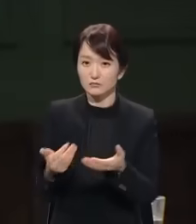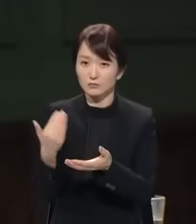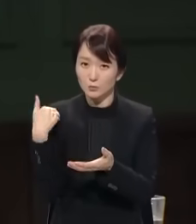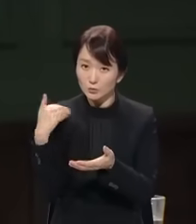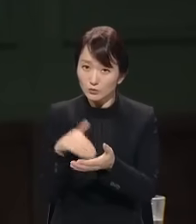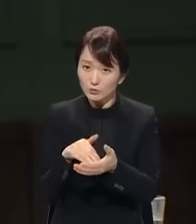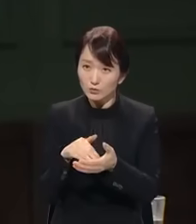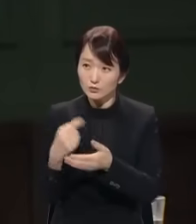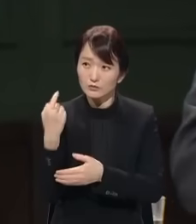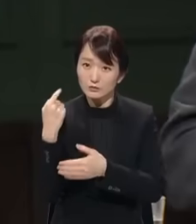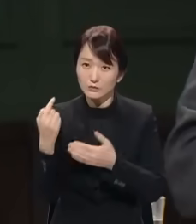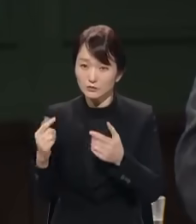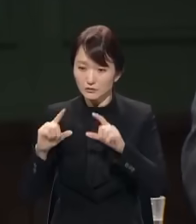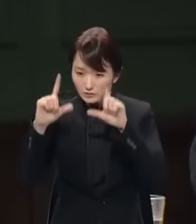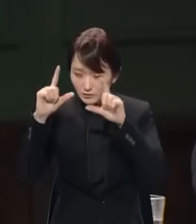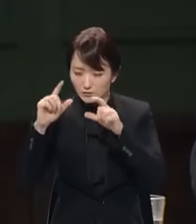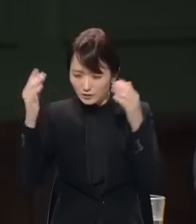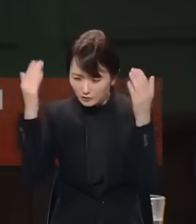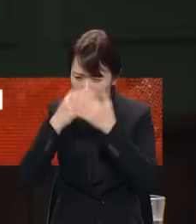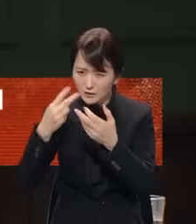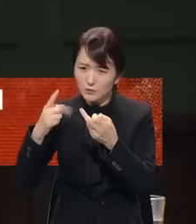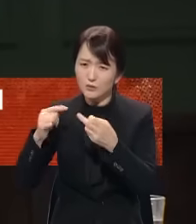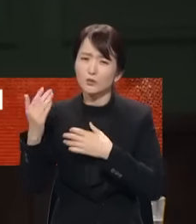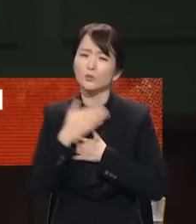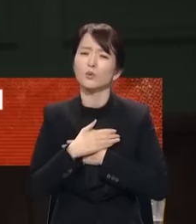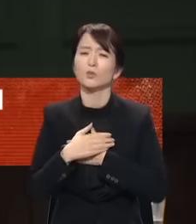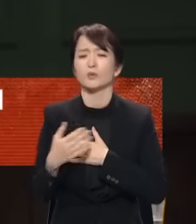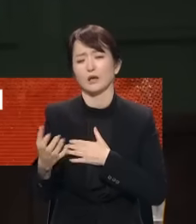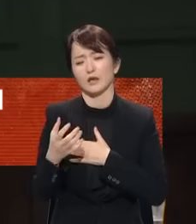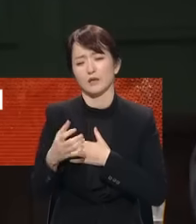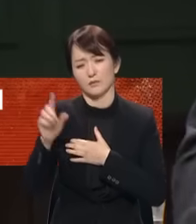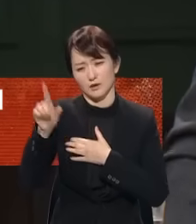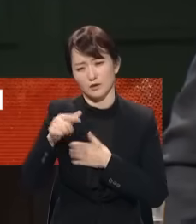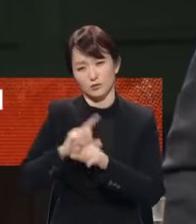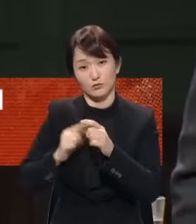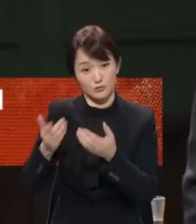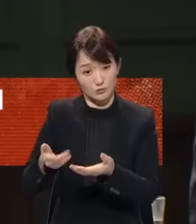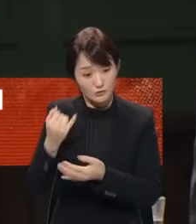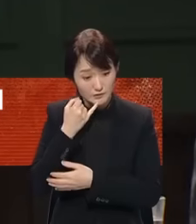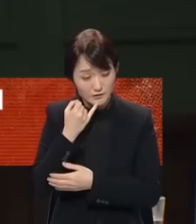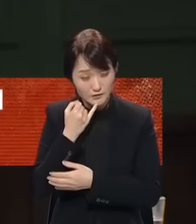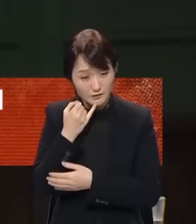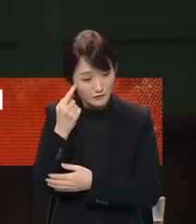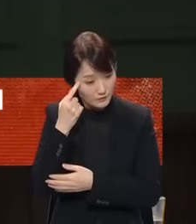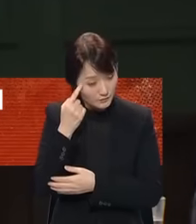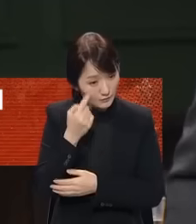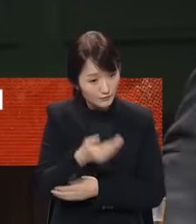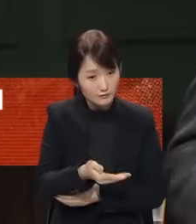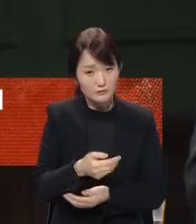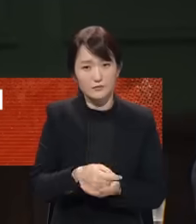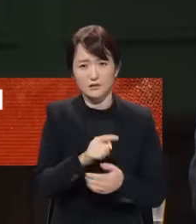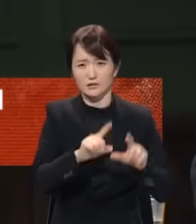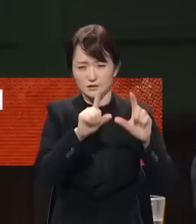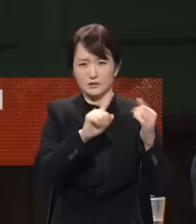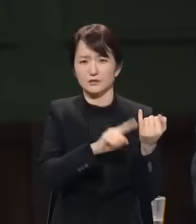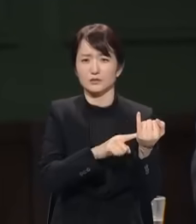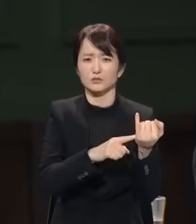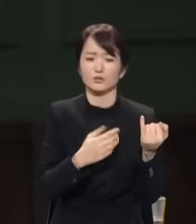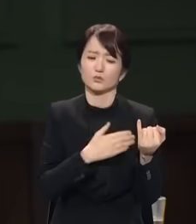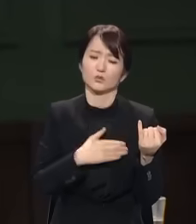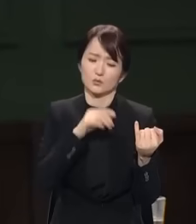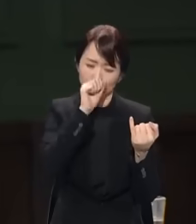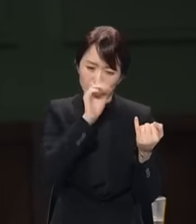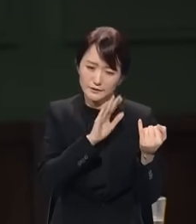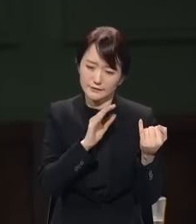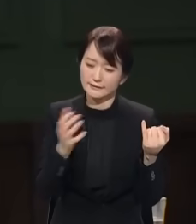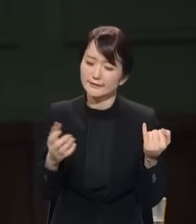자정쯤에 몸이 아파서 그렇다, 하루만 더 쉬어도 되냐, 뭐 이런 문자가 온 겁니다. 그런데 사실 이날 제보자도 몸이 좋진 않았거든요. 그래도 아프다는데